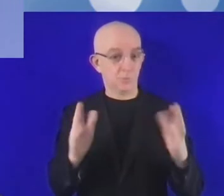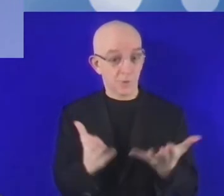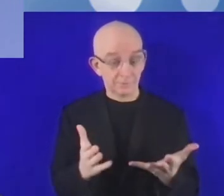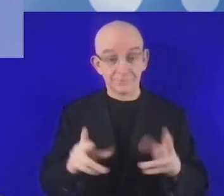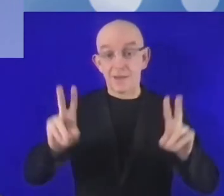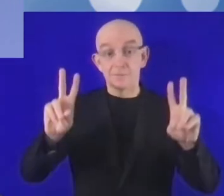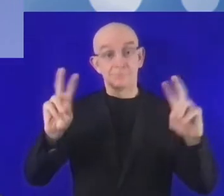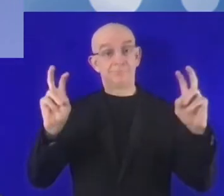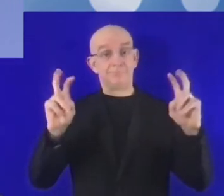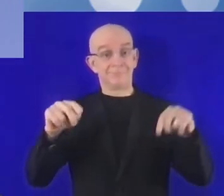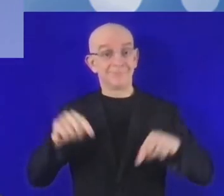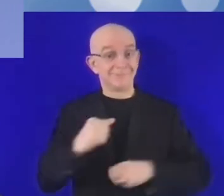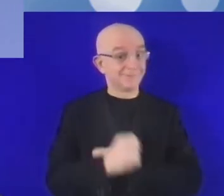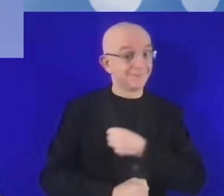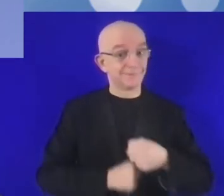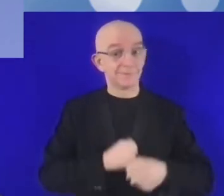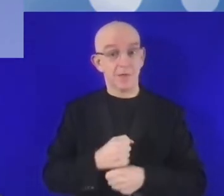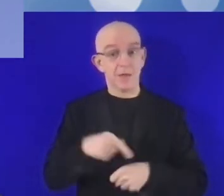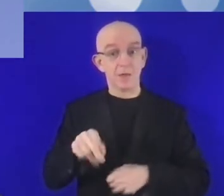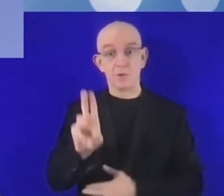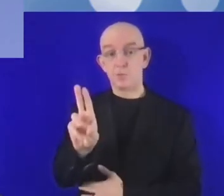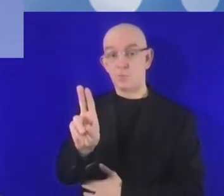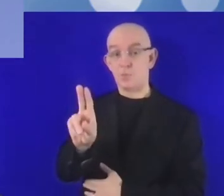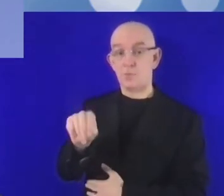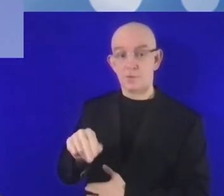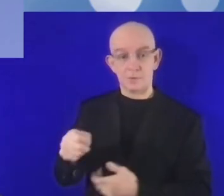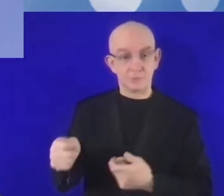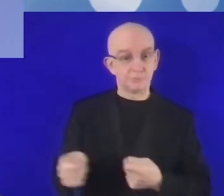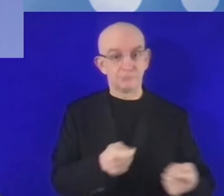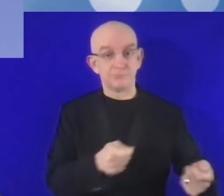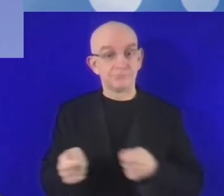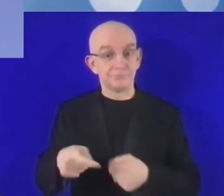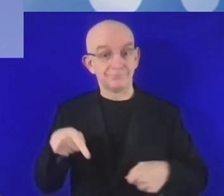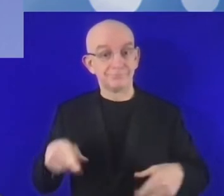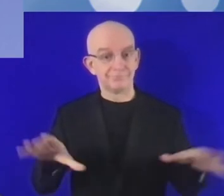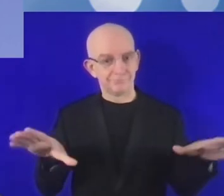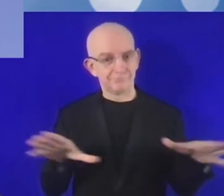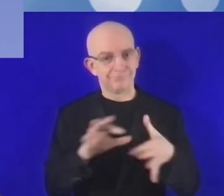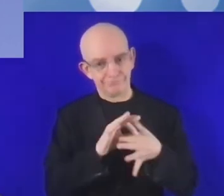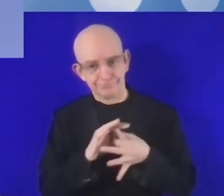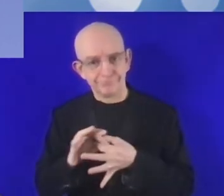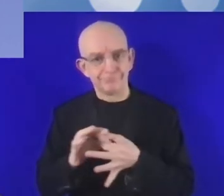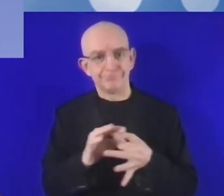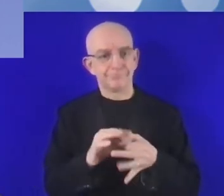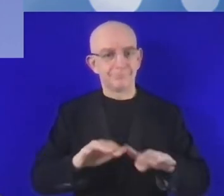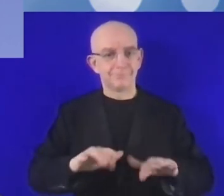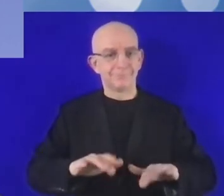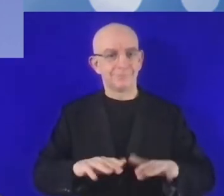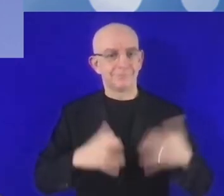D'ailleurs, nous nous rencontrons lors d'un congrès dont le motto est un Internet